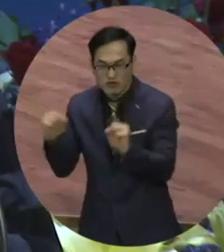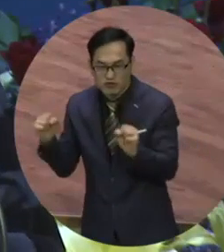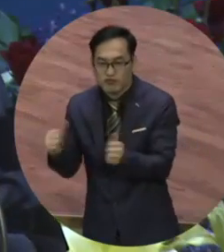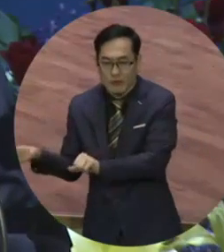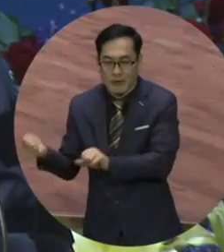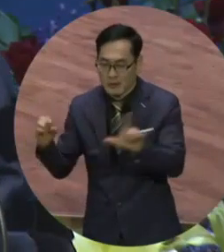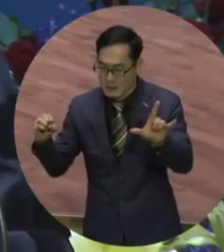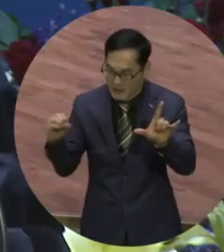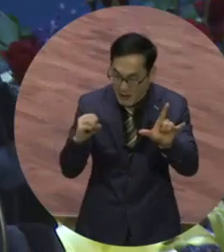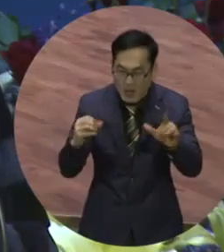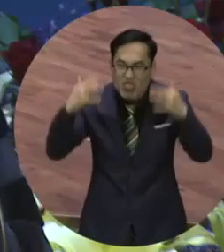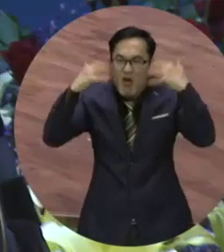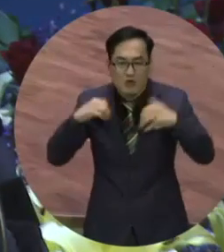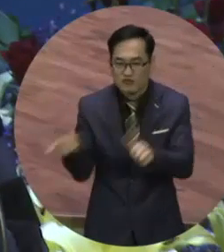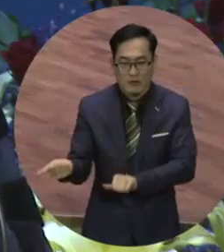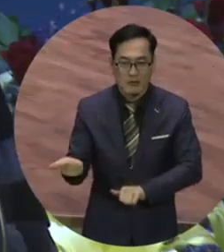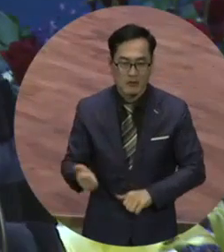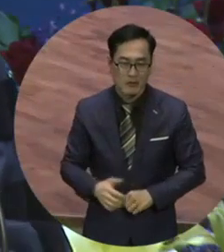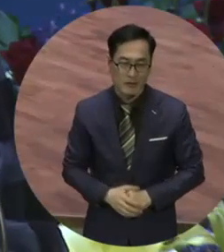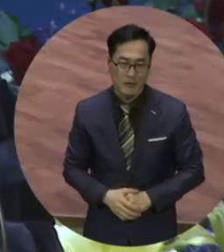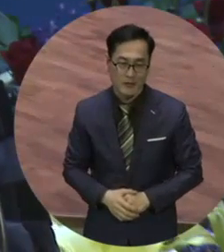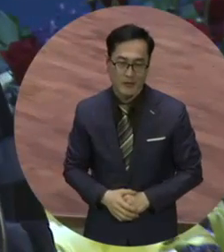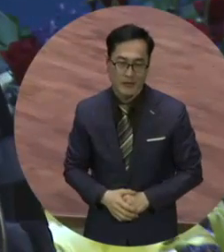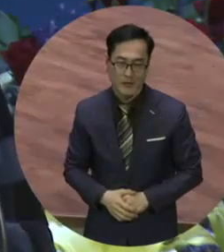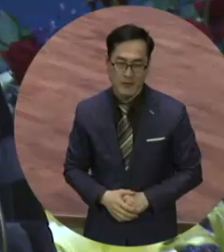이게 우연입니까?